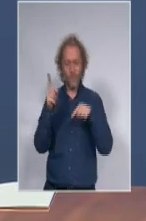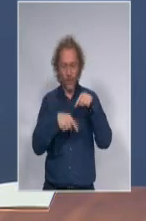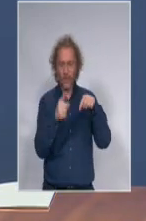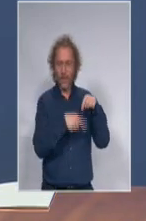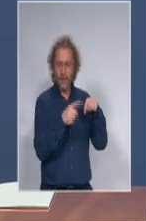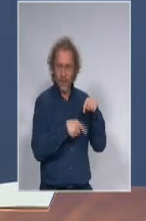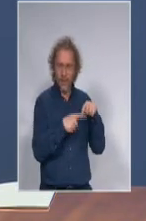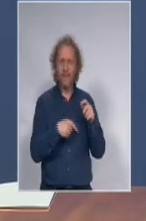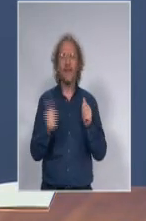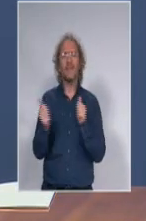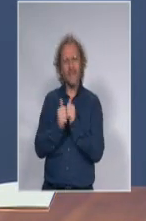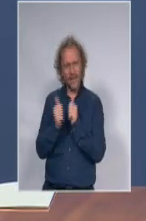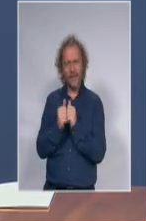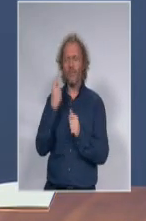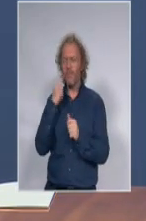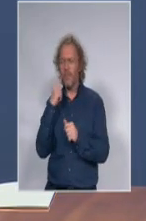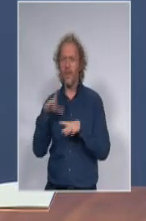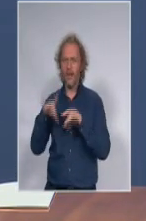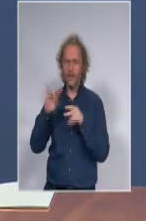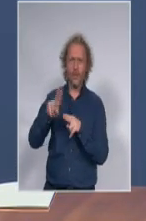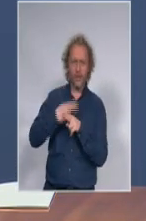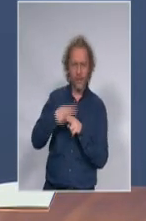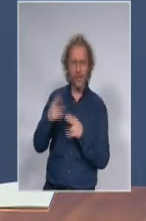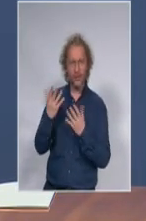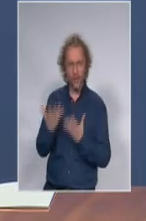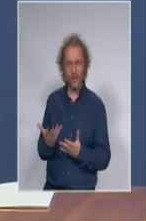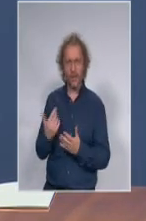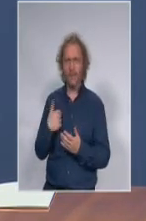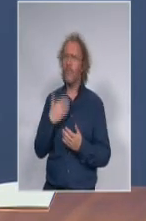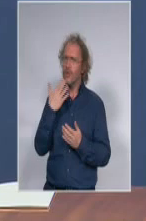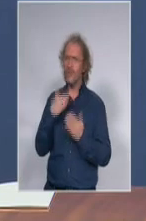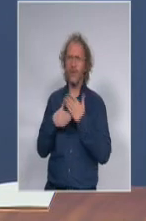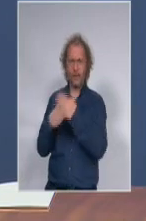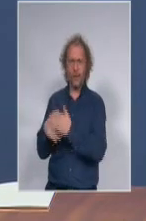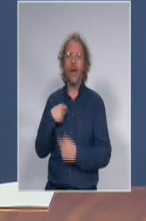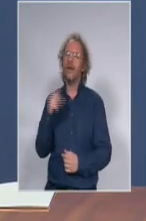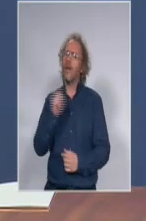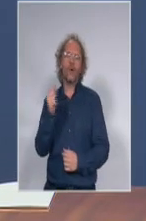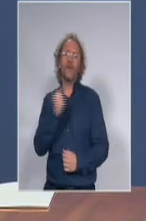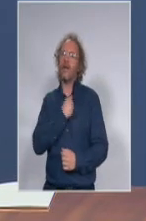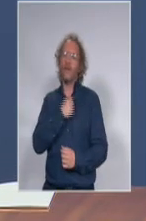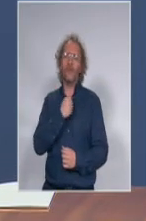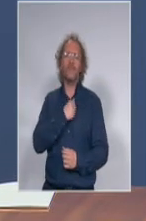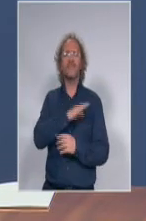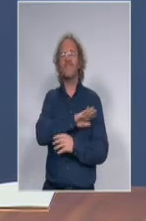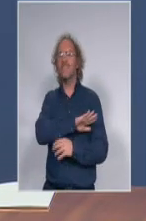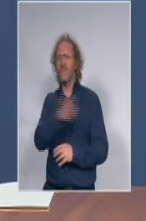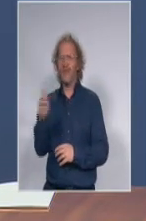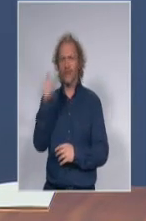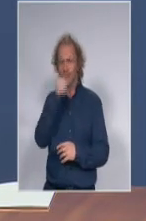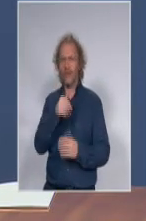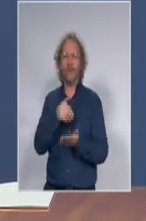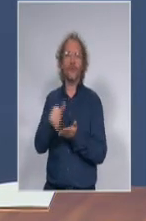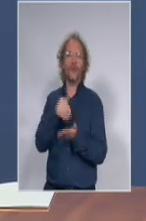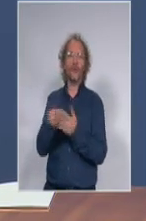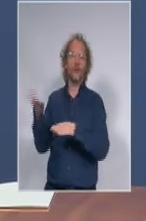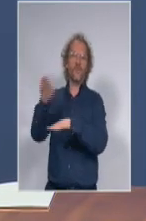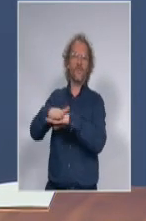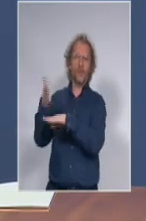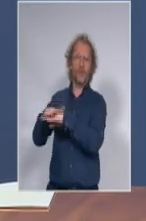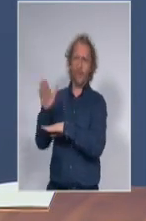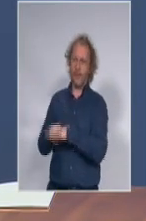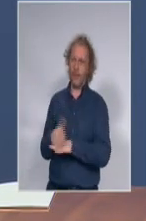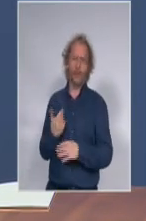ćemo. Ne mogu da garantujem da ćemo mi da platimo sve njihove troškove i izgubljenu dobit, ali da